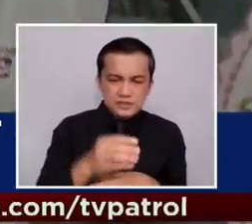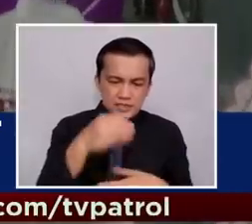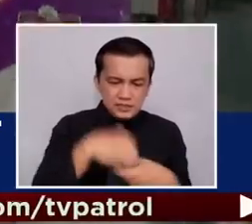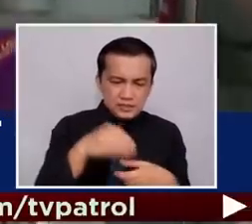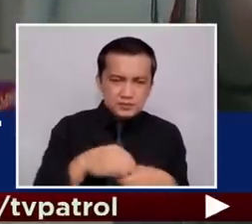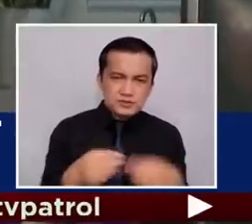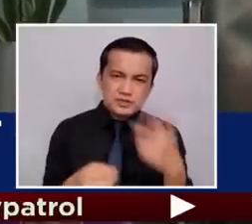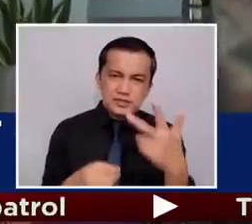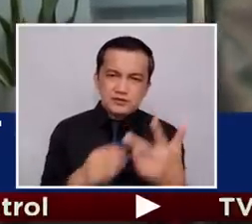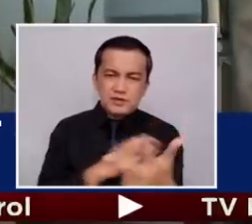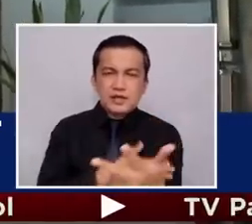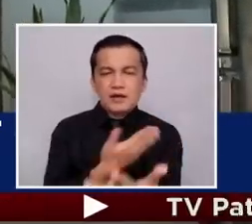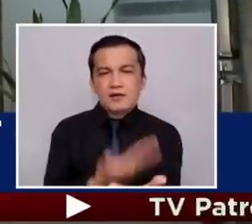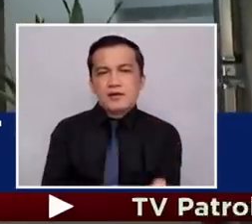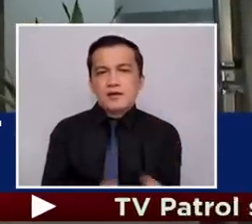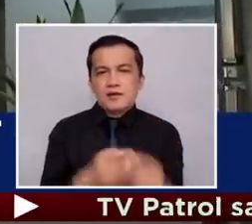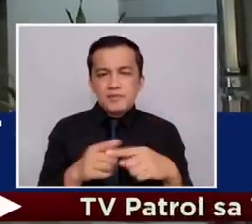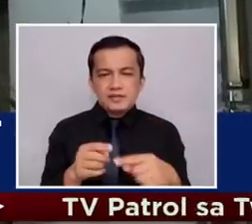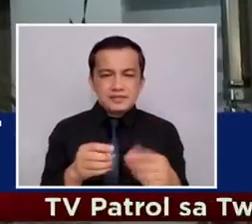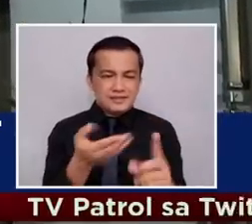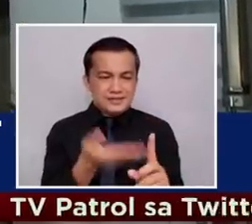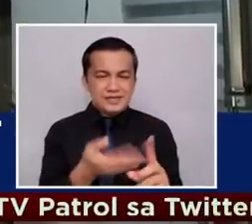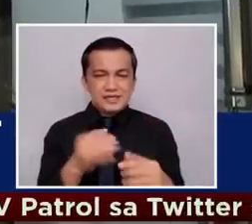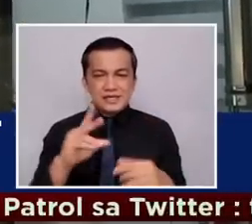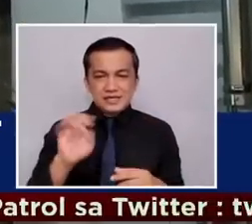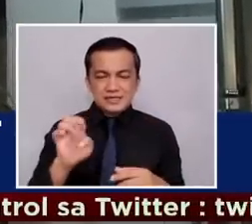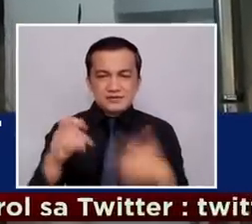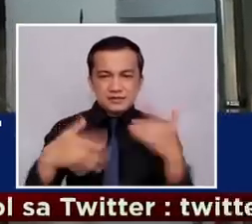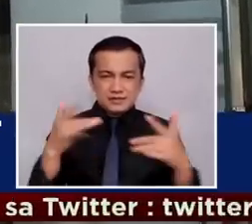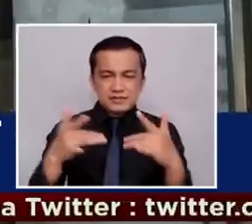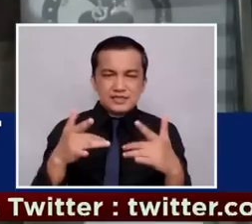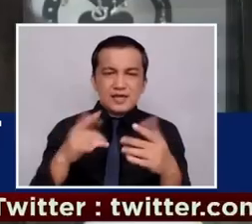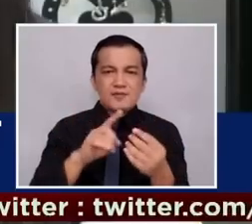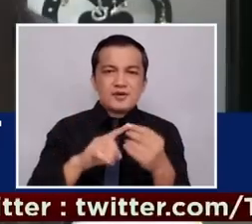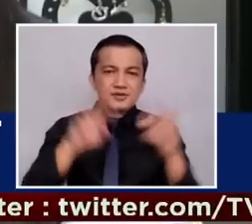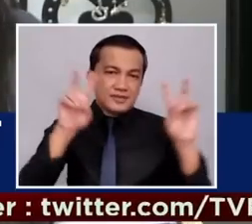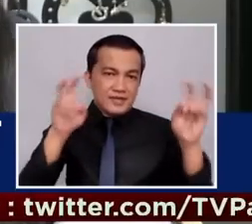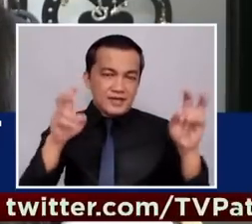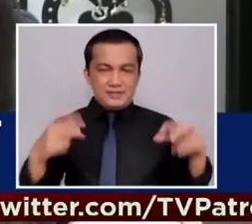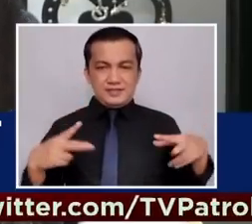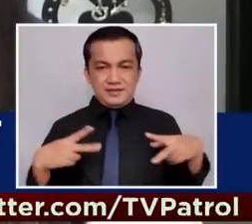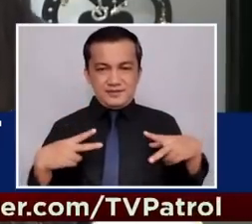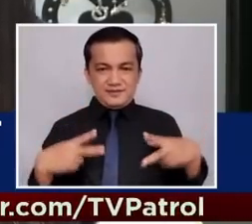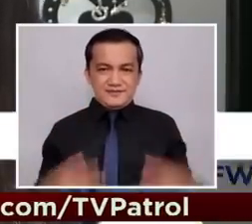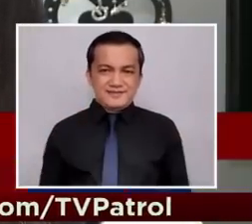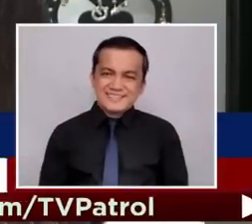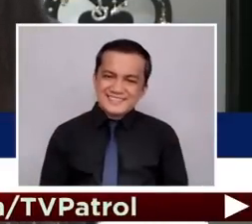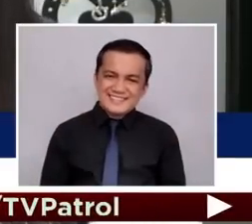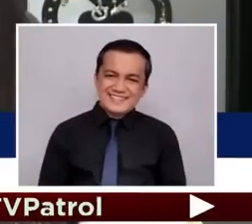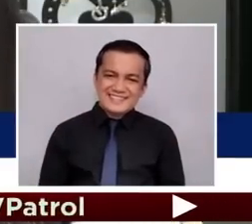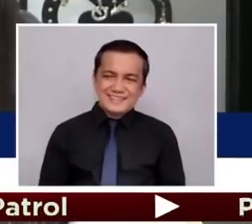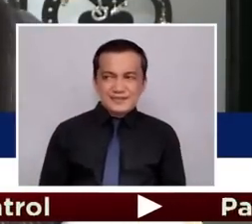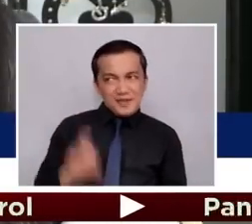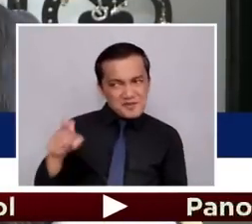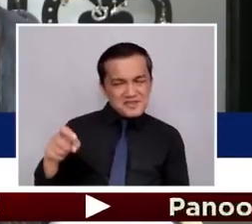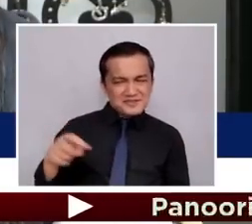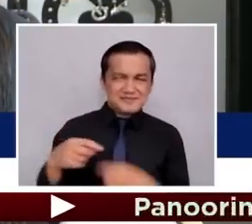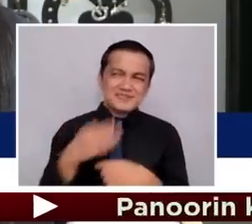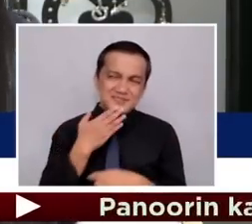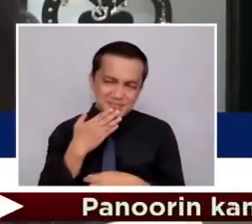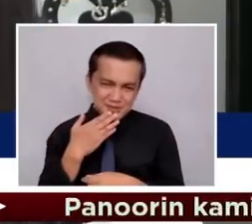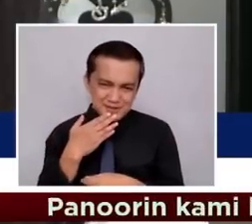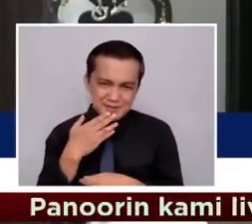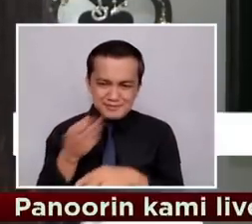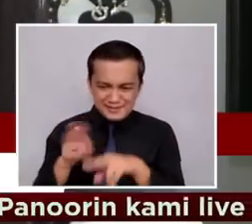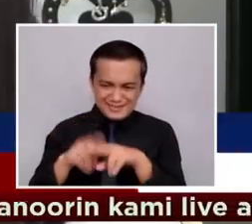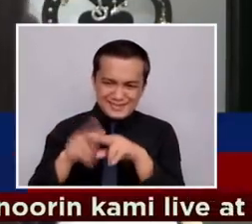anak. Pero mas excited si Claire para sa holiday season. Sweet ha, dapat magdagdag ka kasi magpapasko na